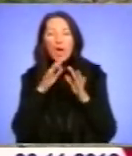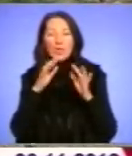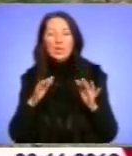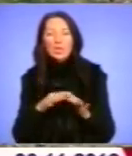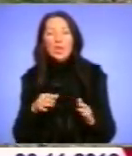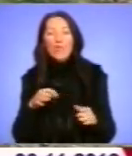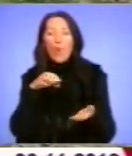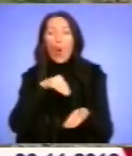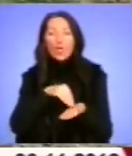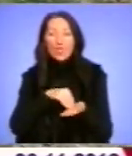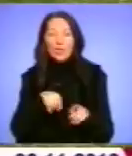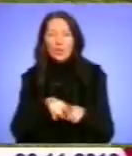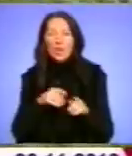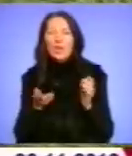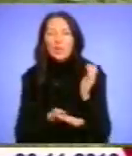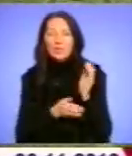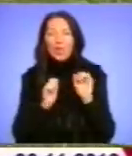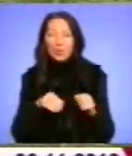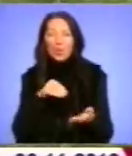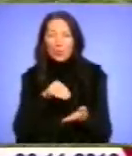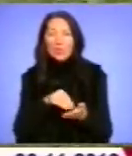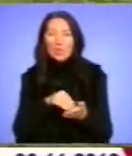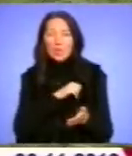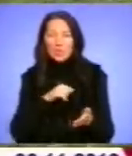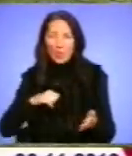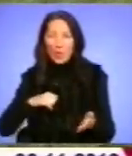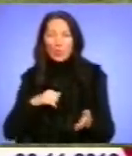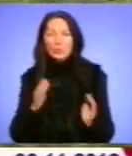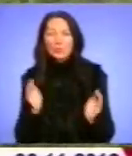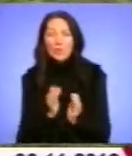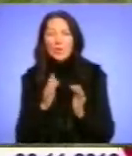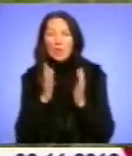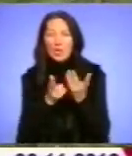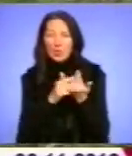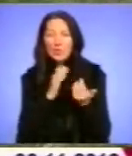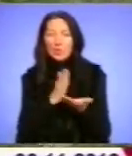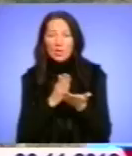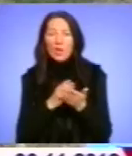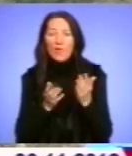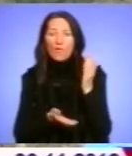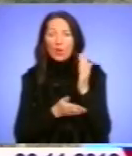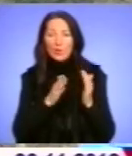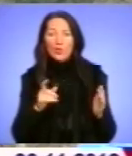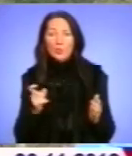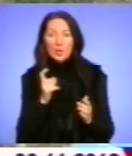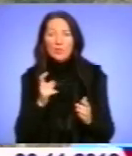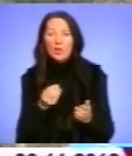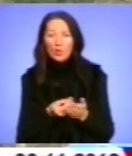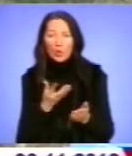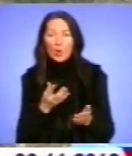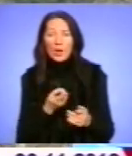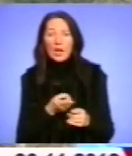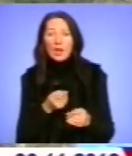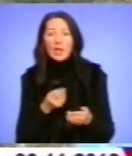висадити. У невеликих кількостях вони є у лісових господарствах. Щоправда, це задоволення не з дешевих. Середня вартість такого дерева